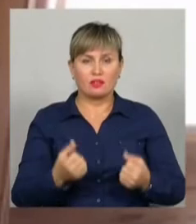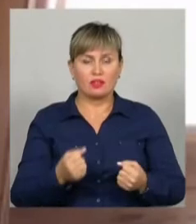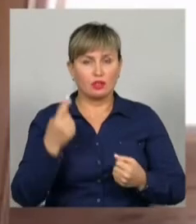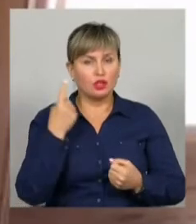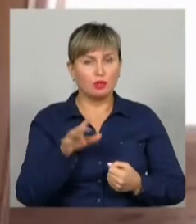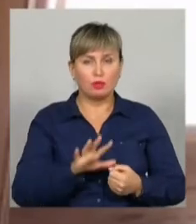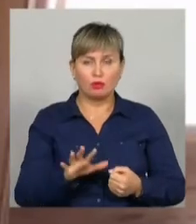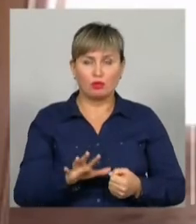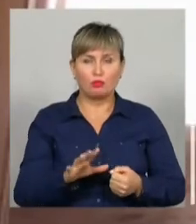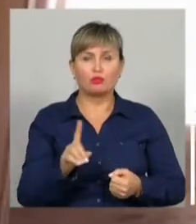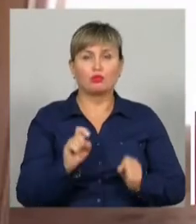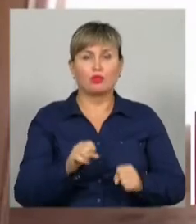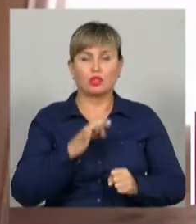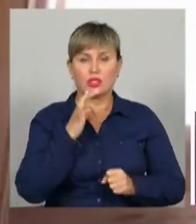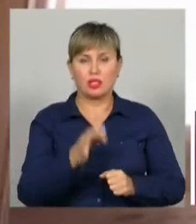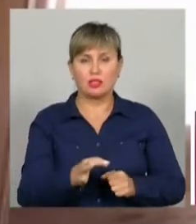поэтому вот что можно сказать, что